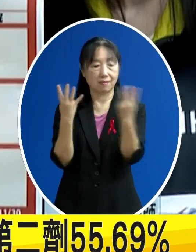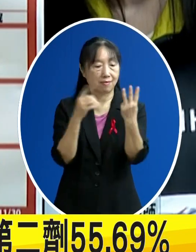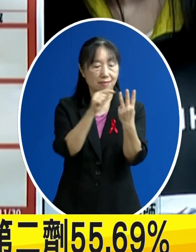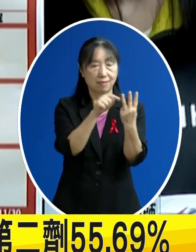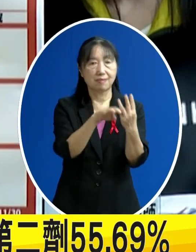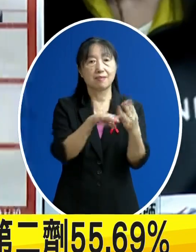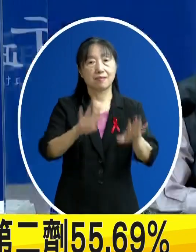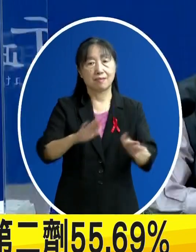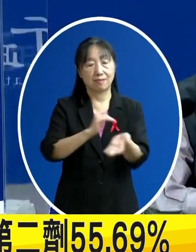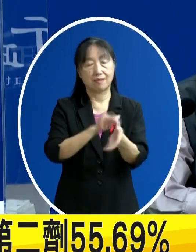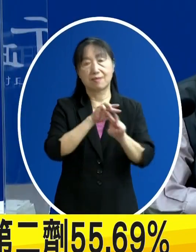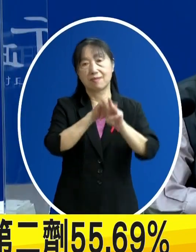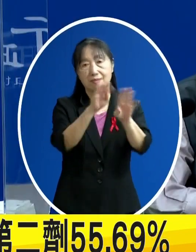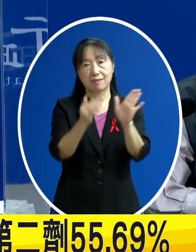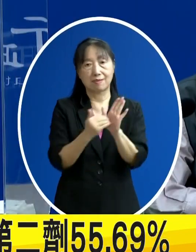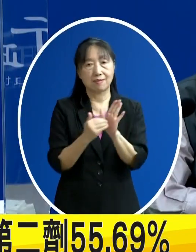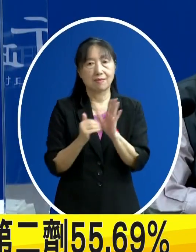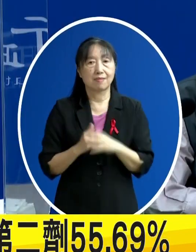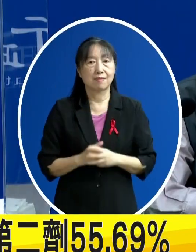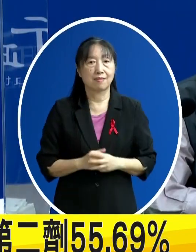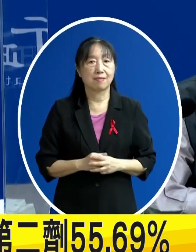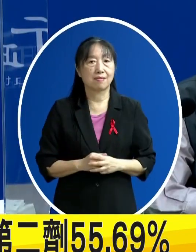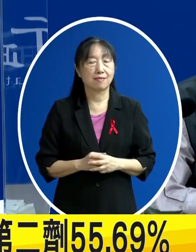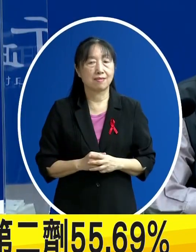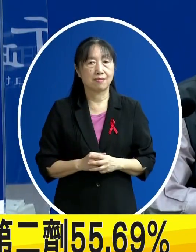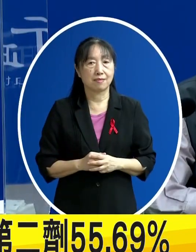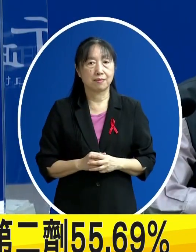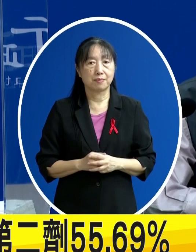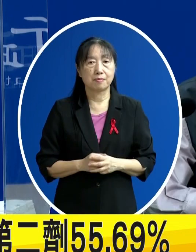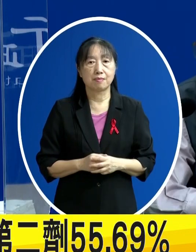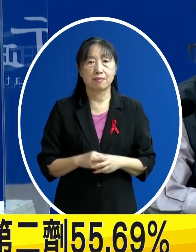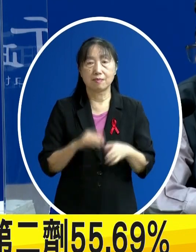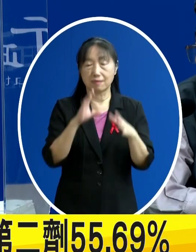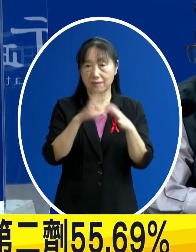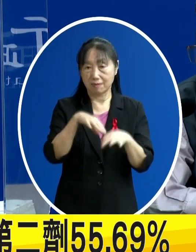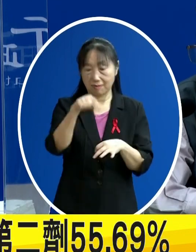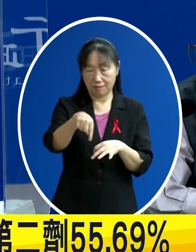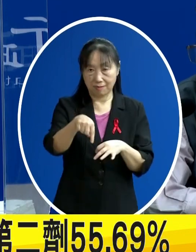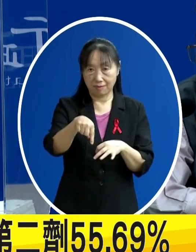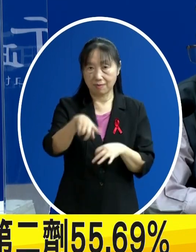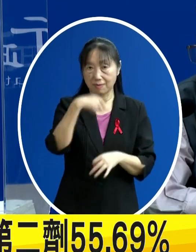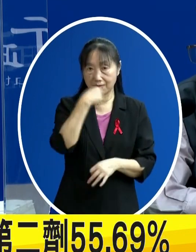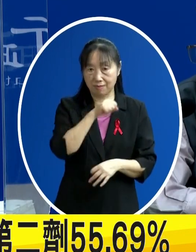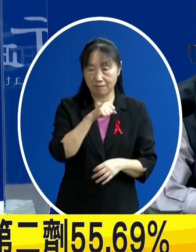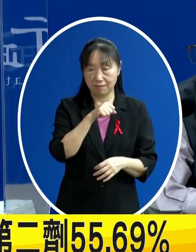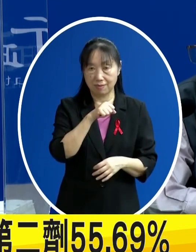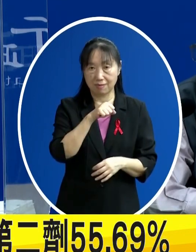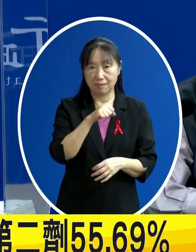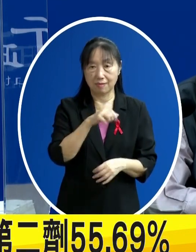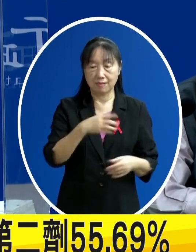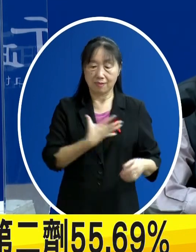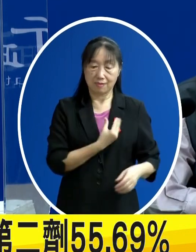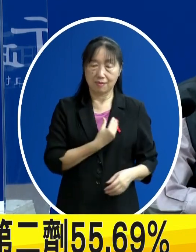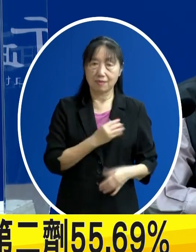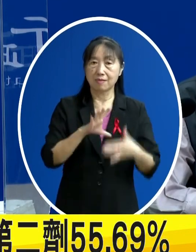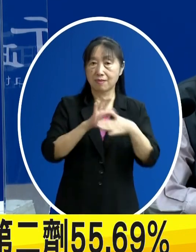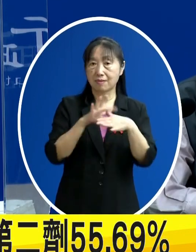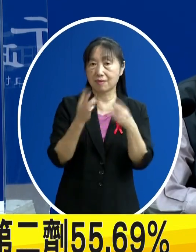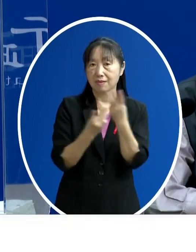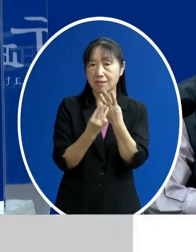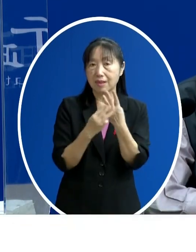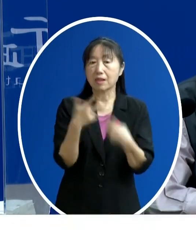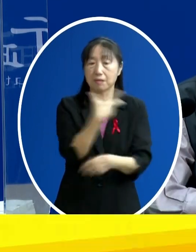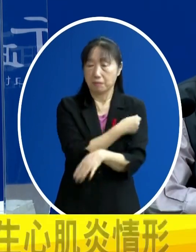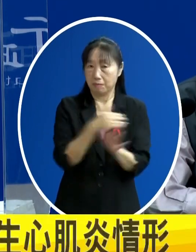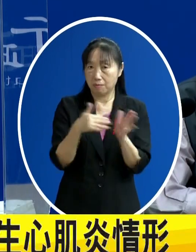经出院了。那为了了解我们国内发生心肌炎，接种 BNT 之